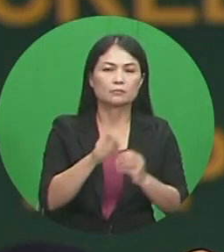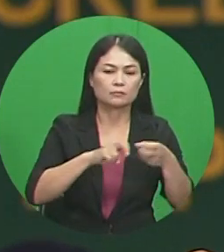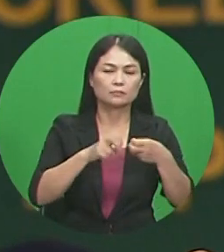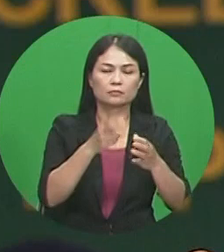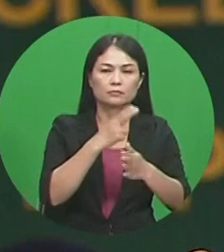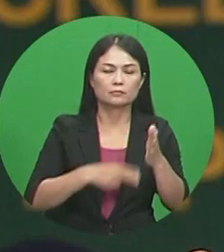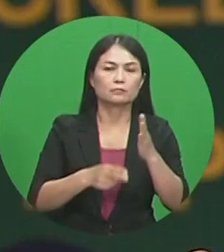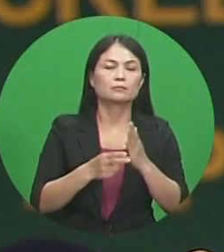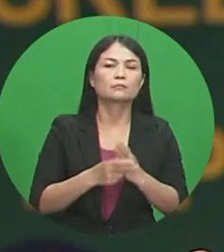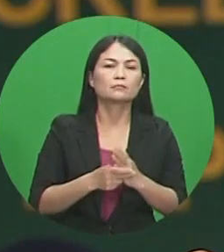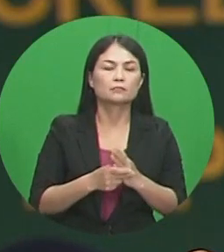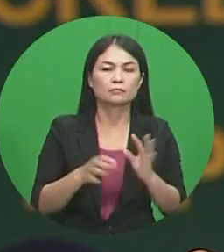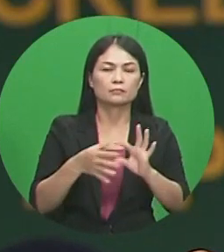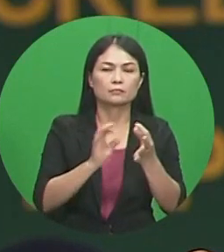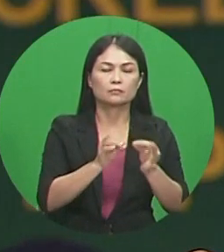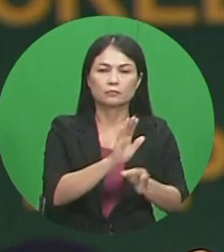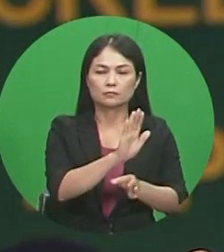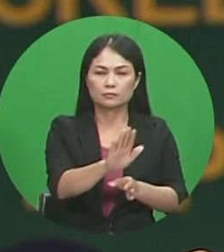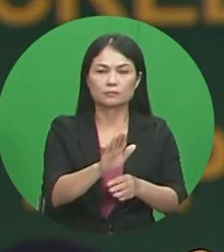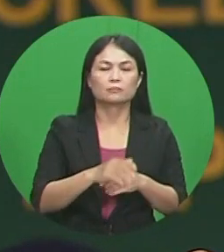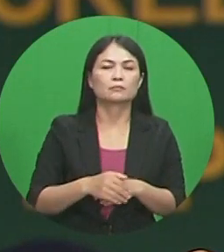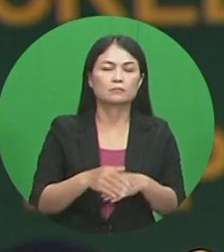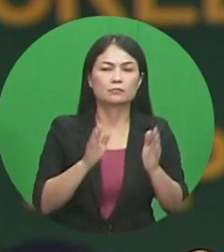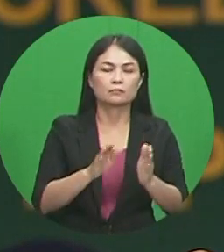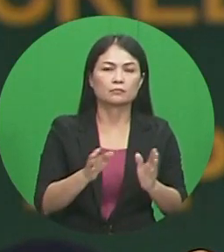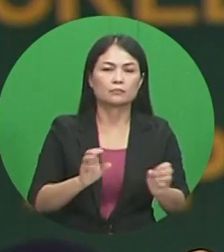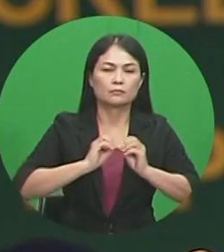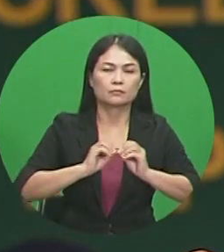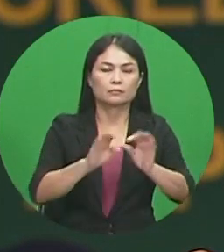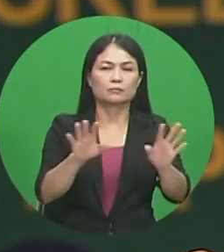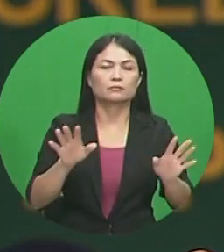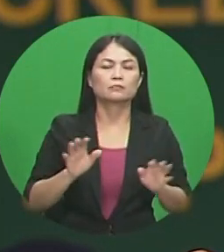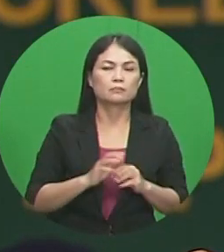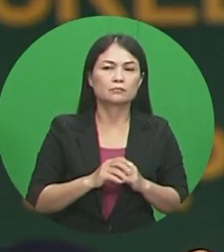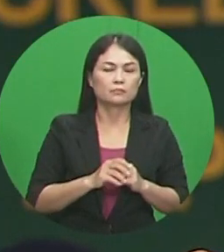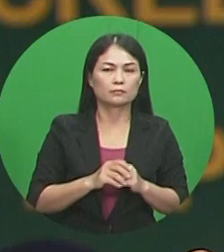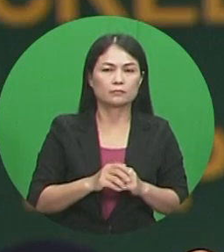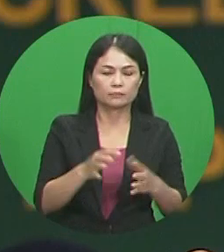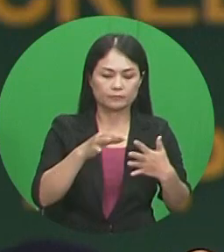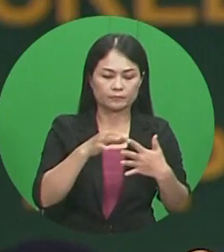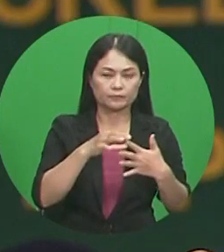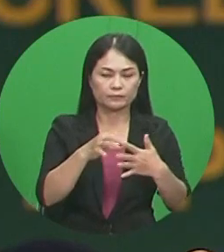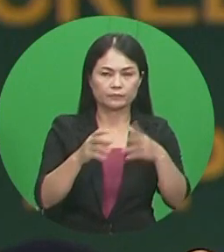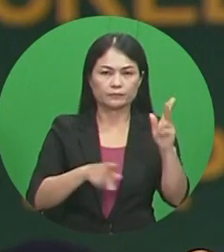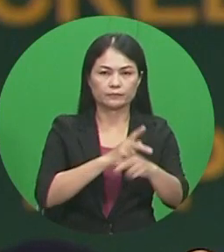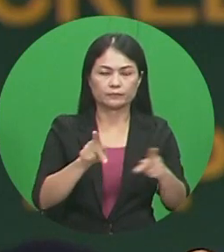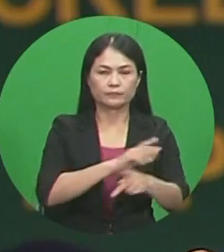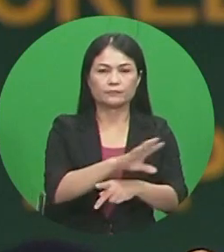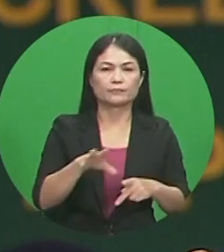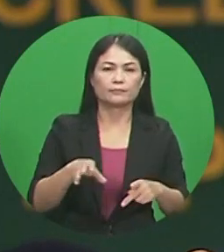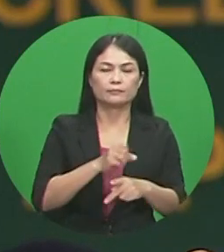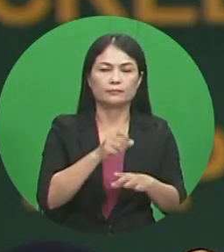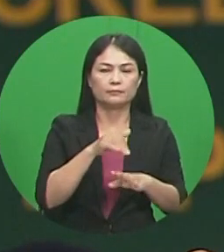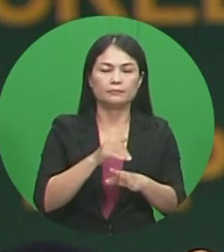អ្វីរឿងរបស់អ្នកតែអ្នកបានបំភ្លេចបំផ្លាញនៅផលប្រយោជន៍ប្រជាជនកម្ពុជា